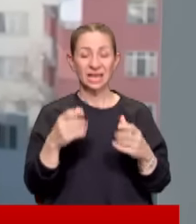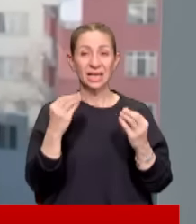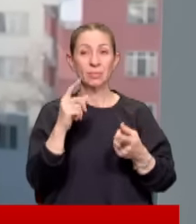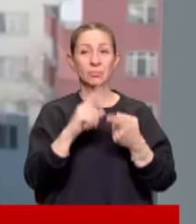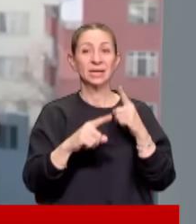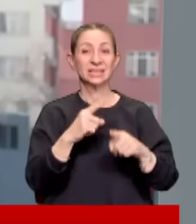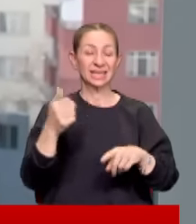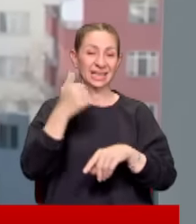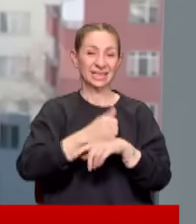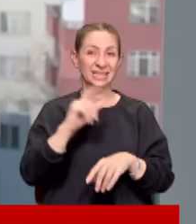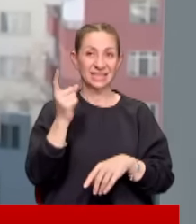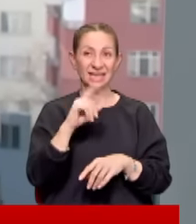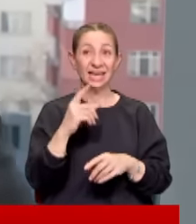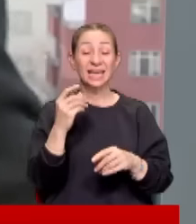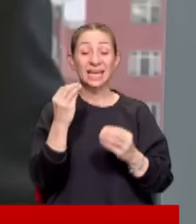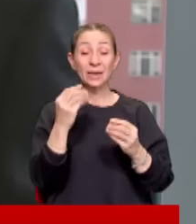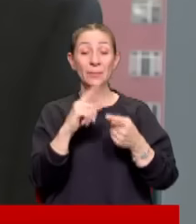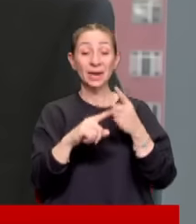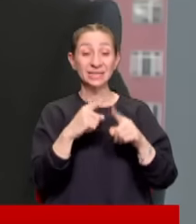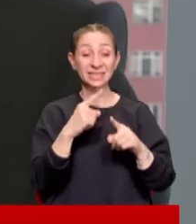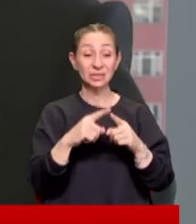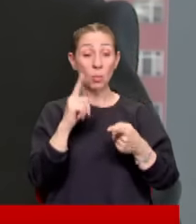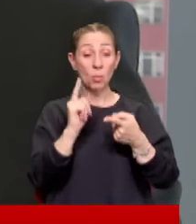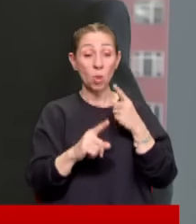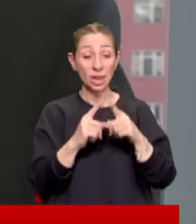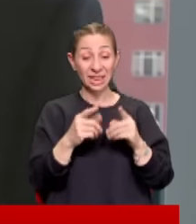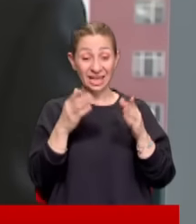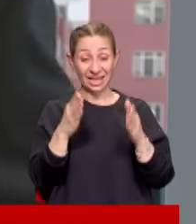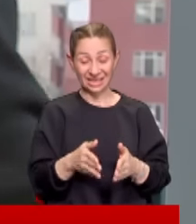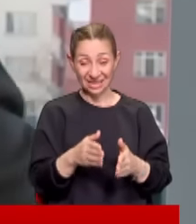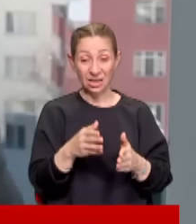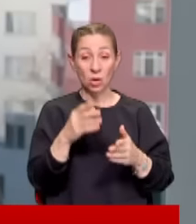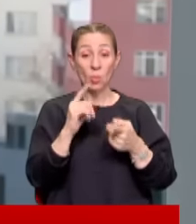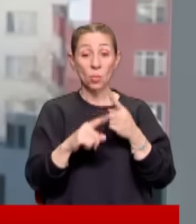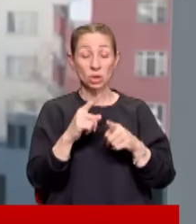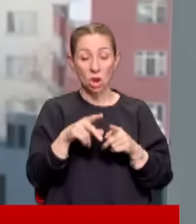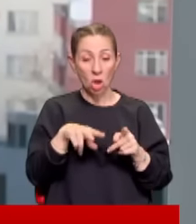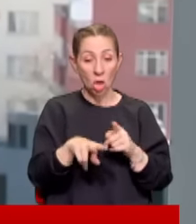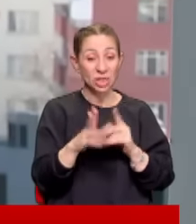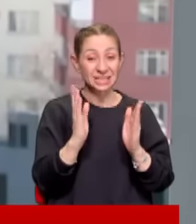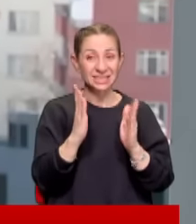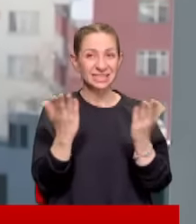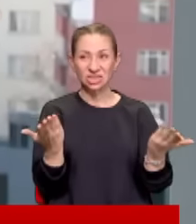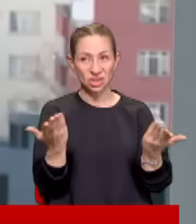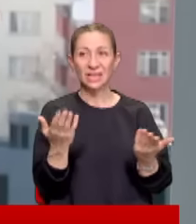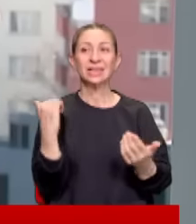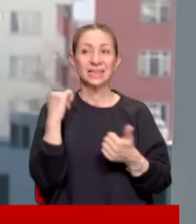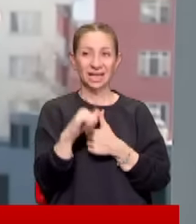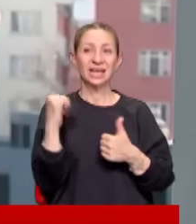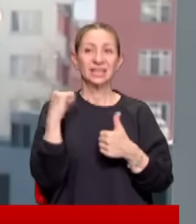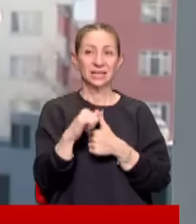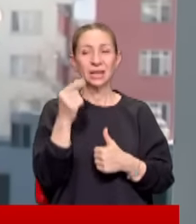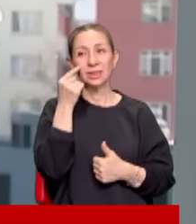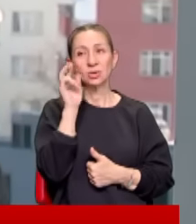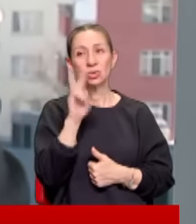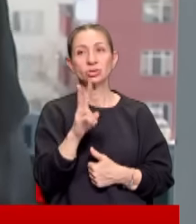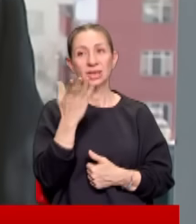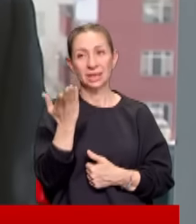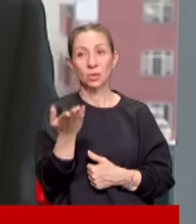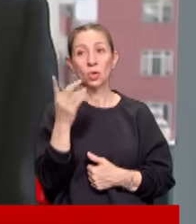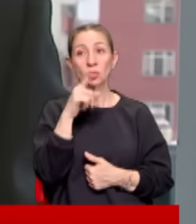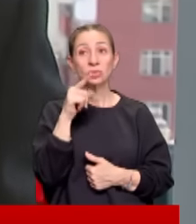Parti iktidarını, İYİ Parti'nin siyasetini, İYİ Parti'nin siyaseti yön veriş tarzını tekrar şahit olacak ve